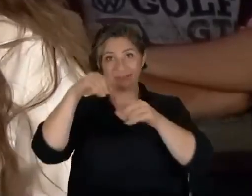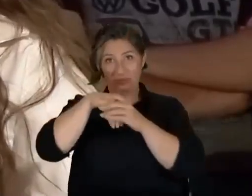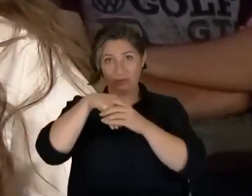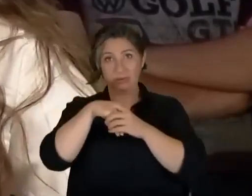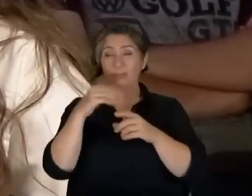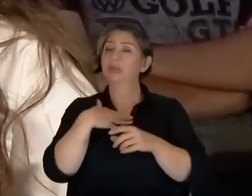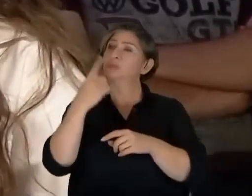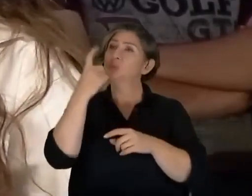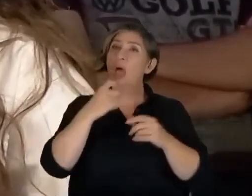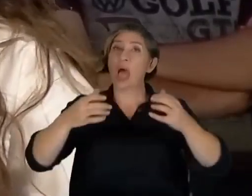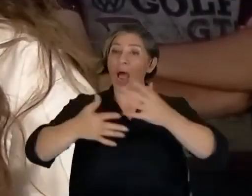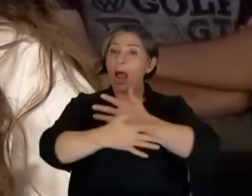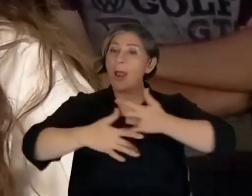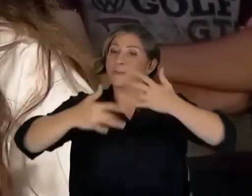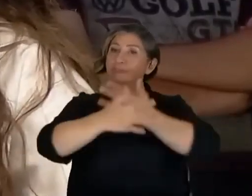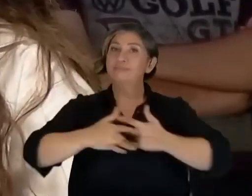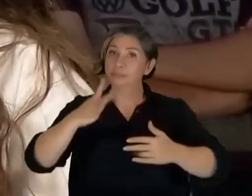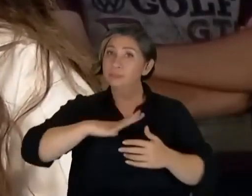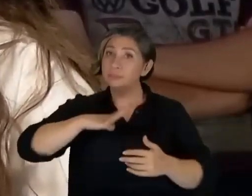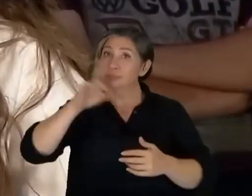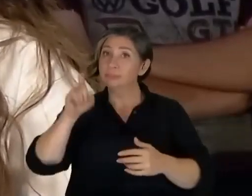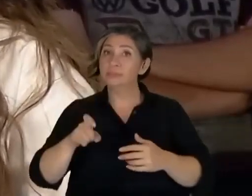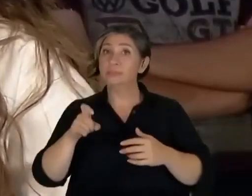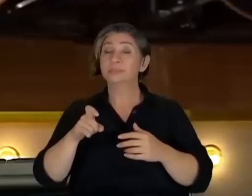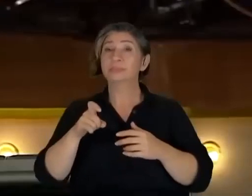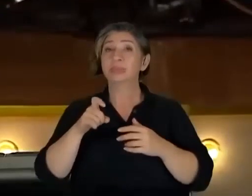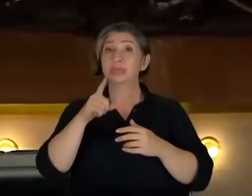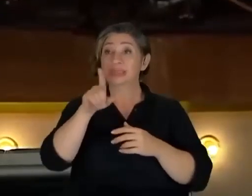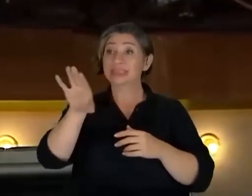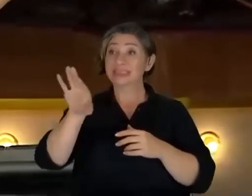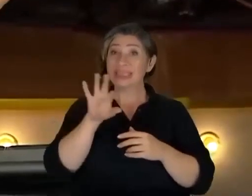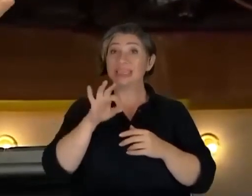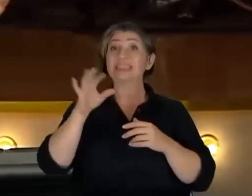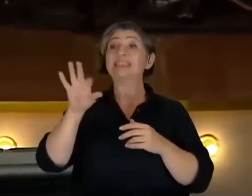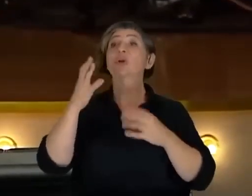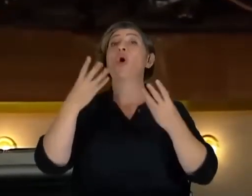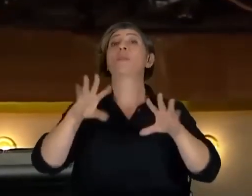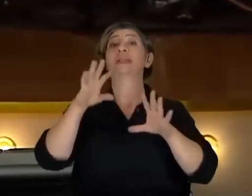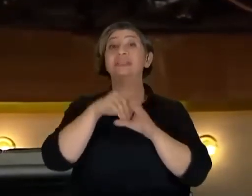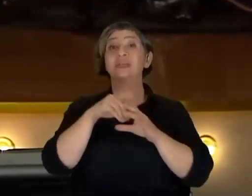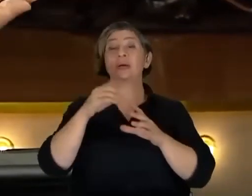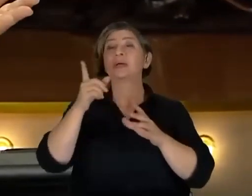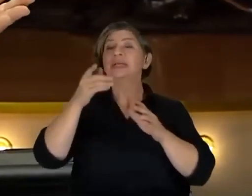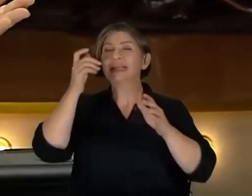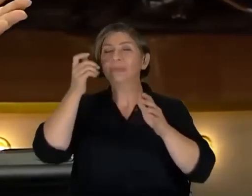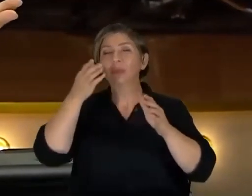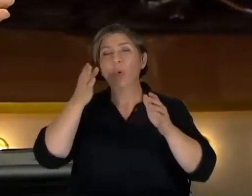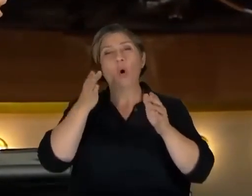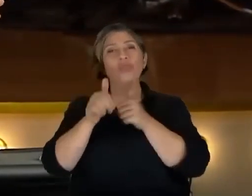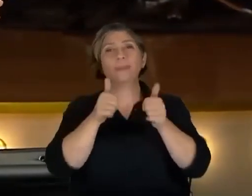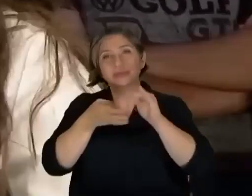sınavdayken bana sordular arp bölümünü ister misin diye. Arp bölümünü seçersen çünkü seçen olmadığı için kafadan giriyor